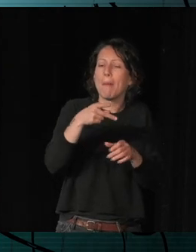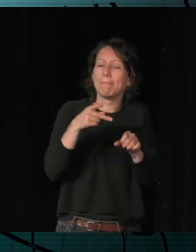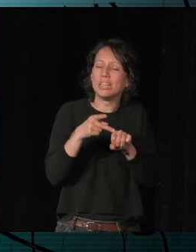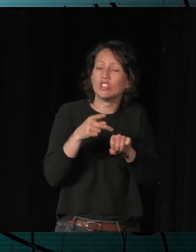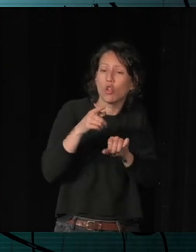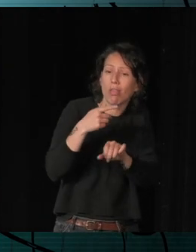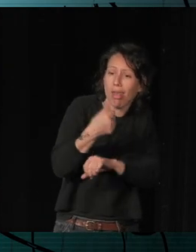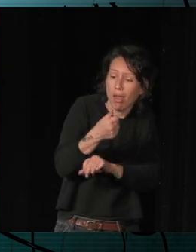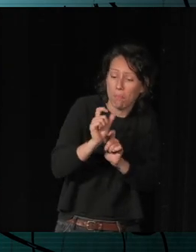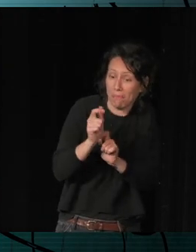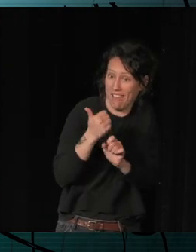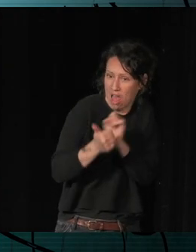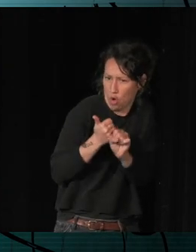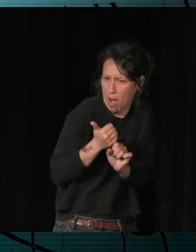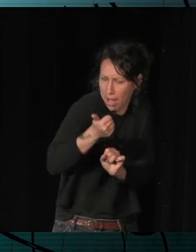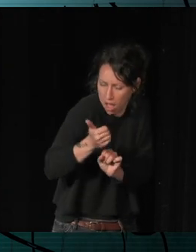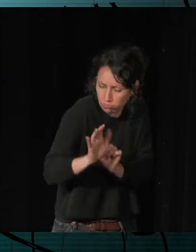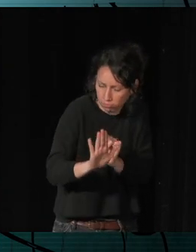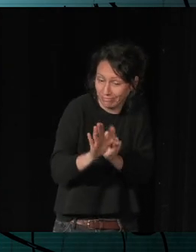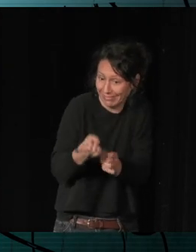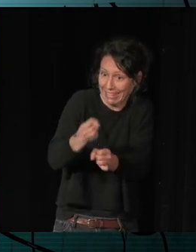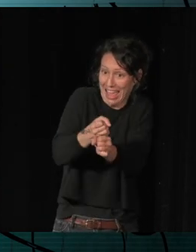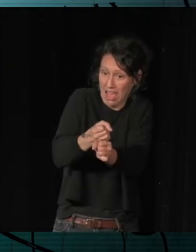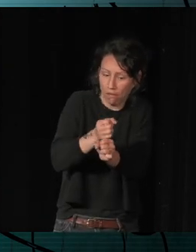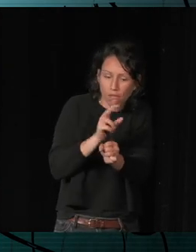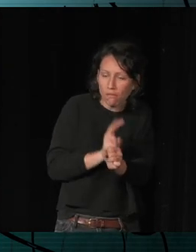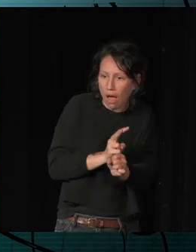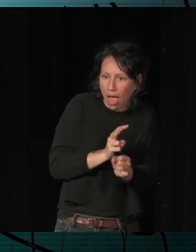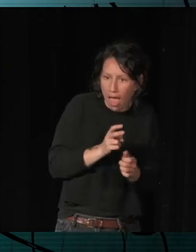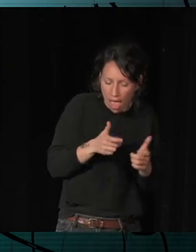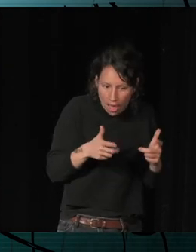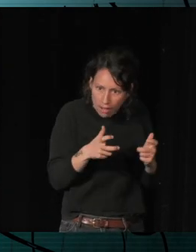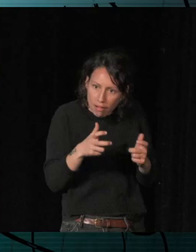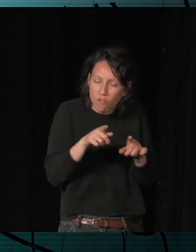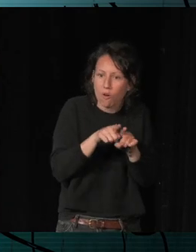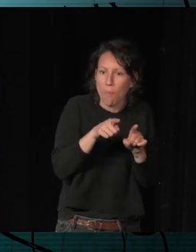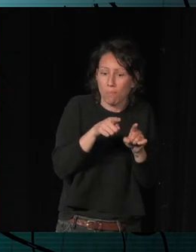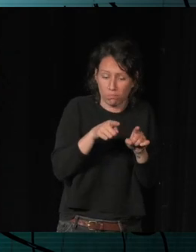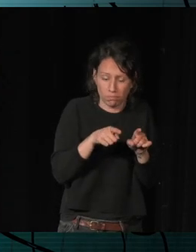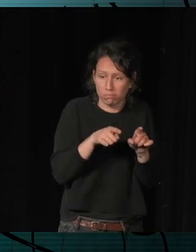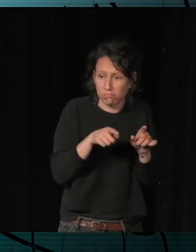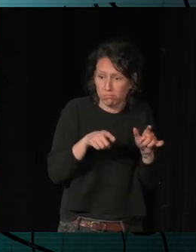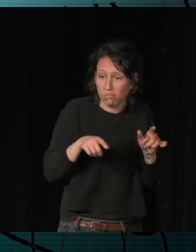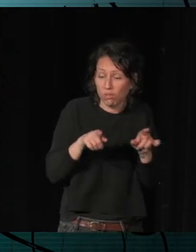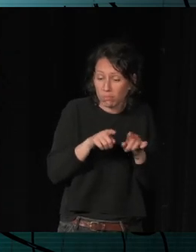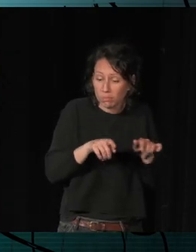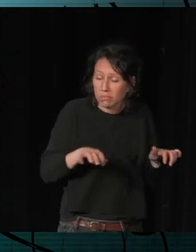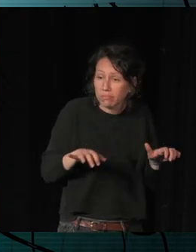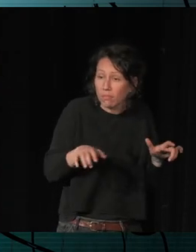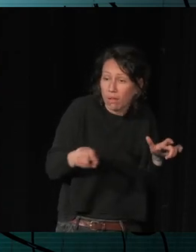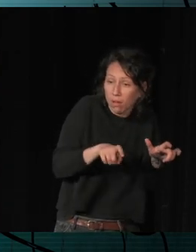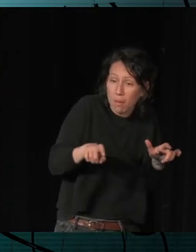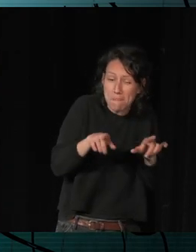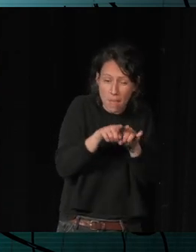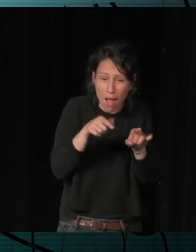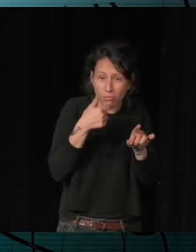le joypad de la Playstation c'était juste une croix directionnelle et c'est-à-dire en gros comme les touches du curseur du clavier donc parmi les questions